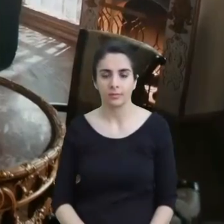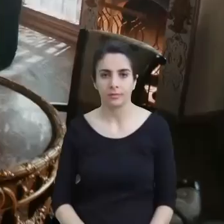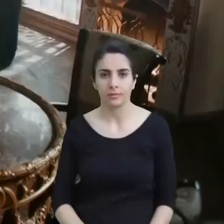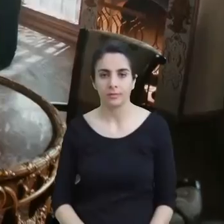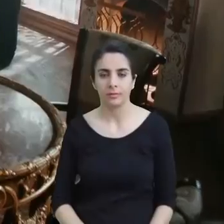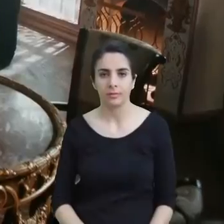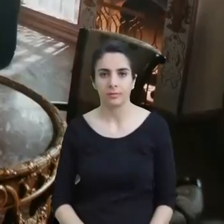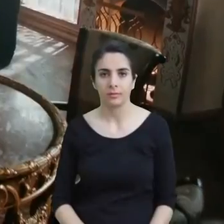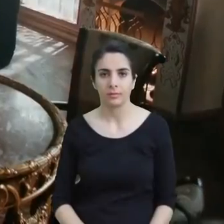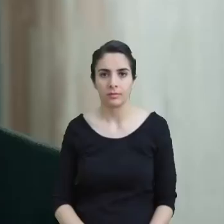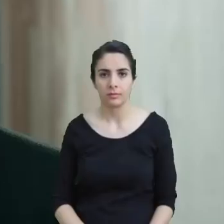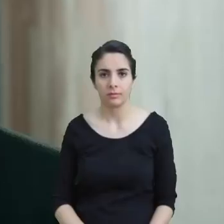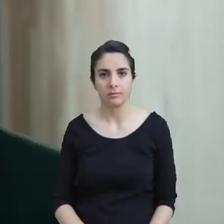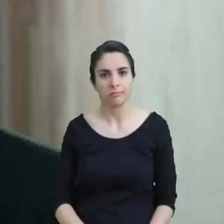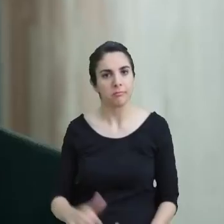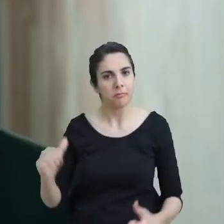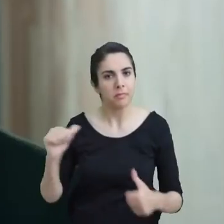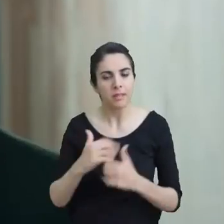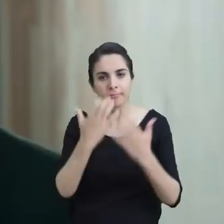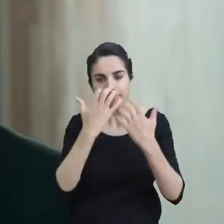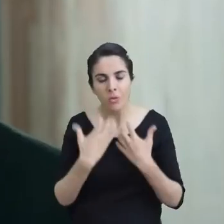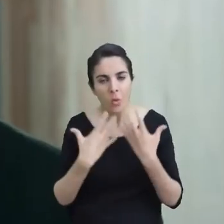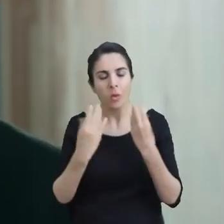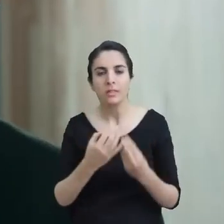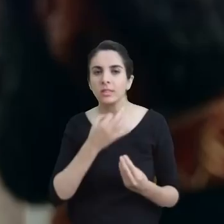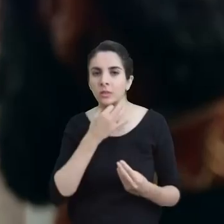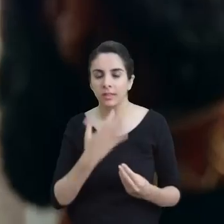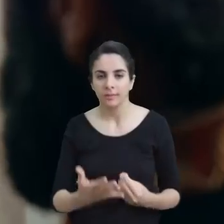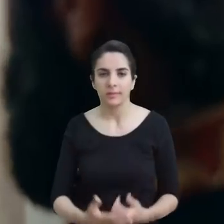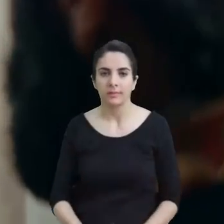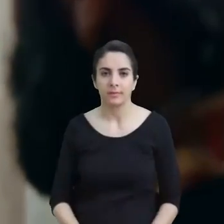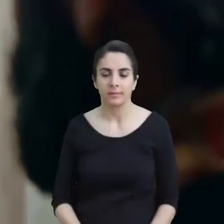Muhafız çıktı. Yine yüzümü kara çıkarmadın Kadı Gıyasettin.